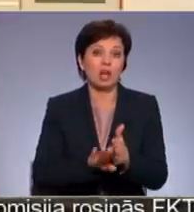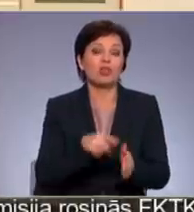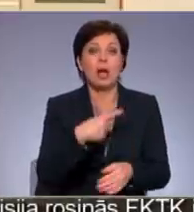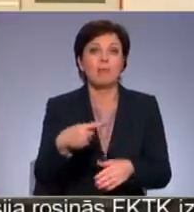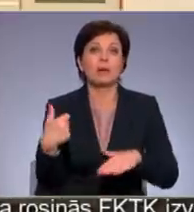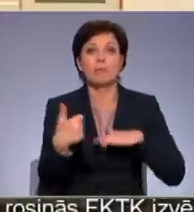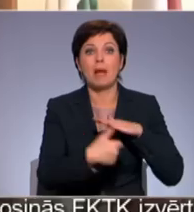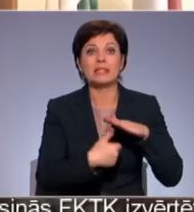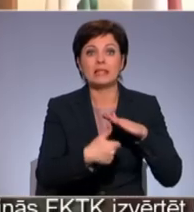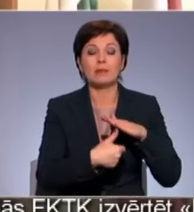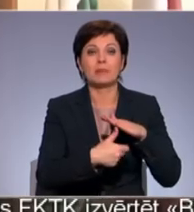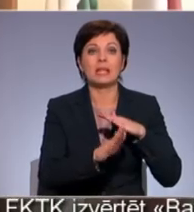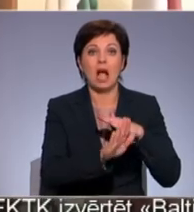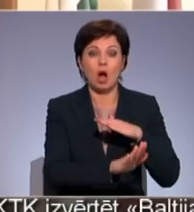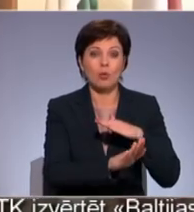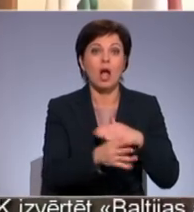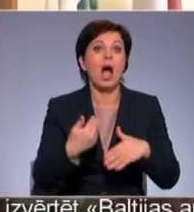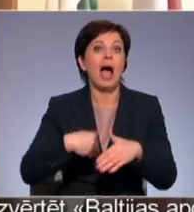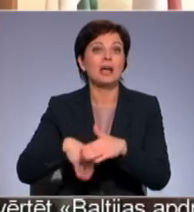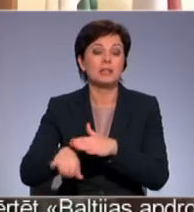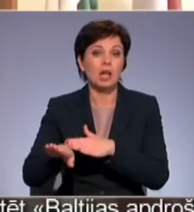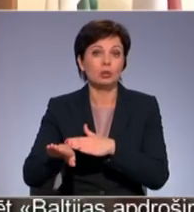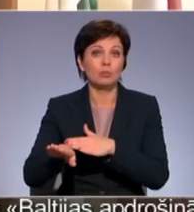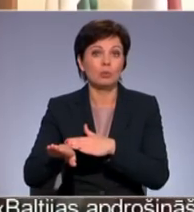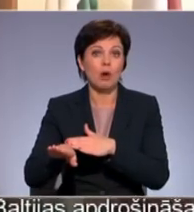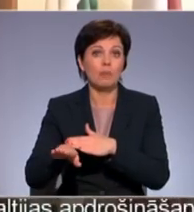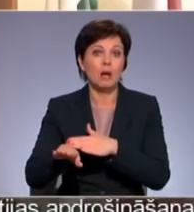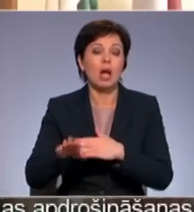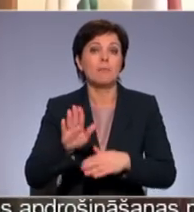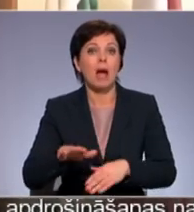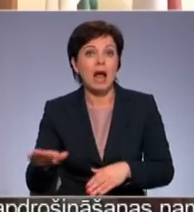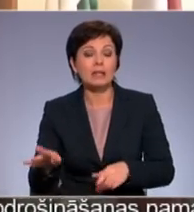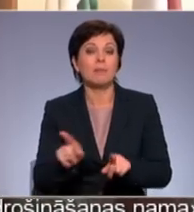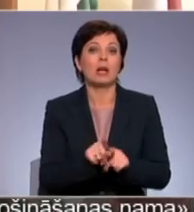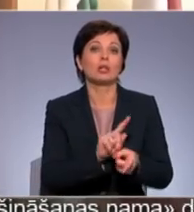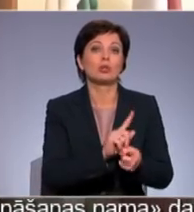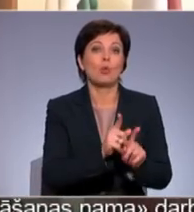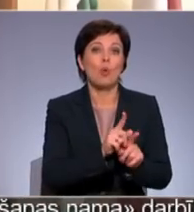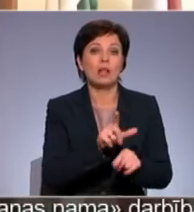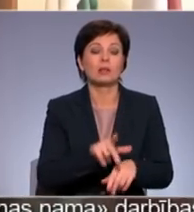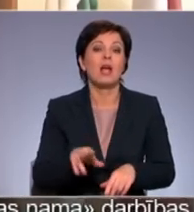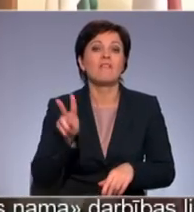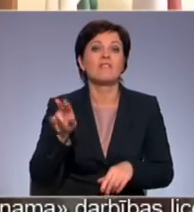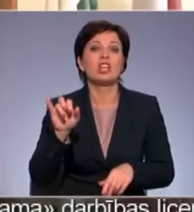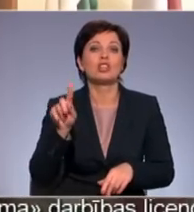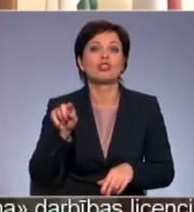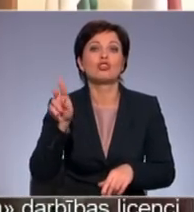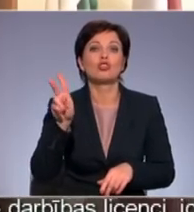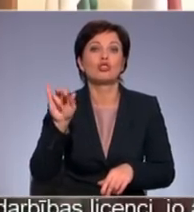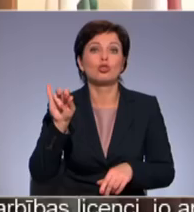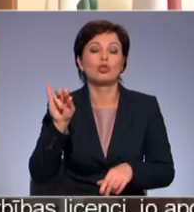Pārējie bezdarbnieku armijā. Aiziet projām no šeienas gan bērniem, gan skolotājiem. Višķu